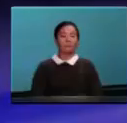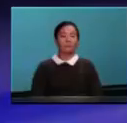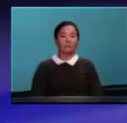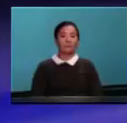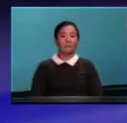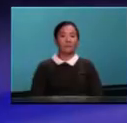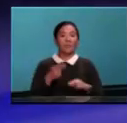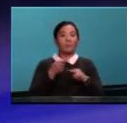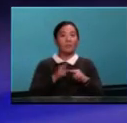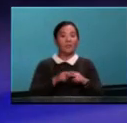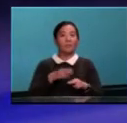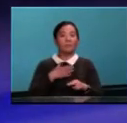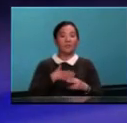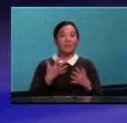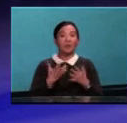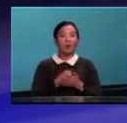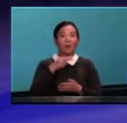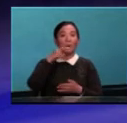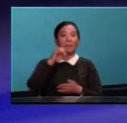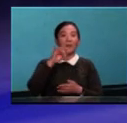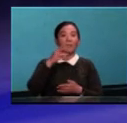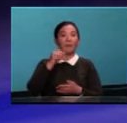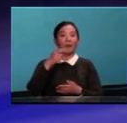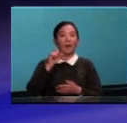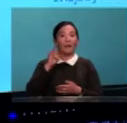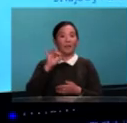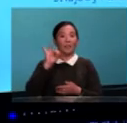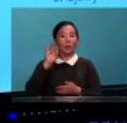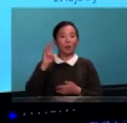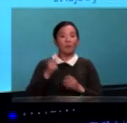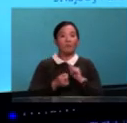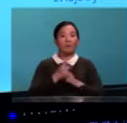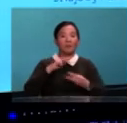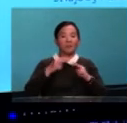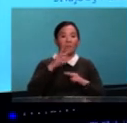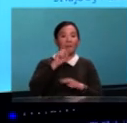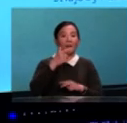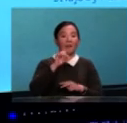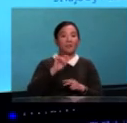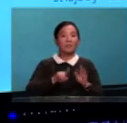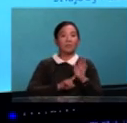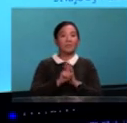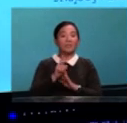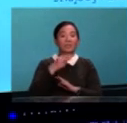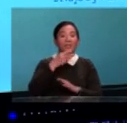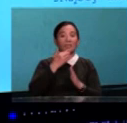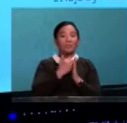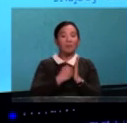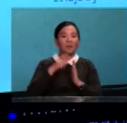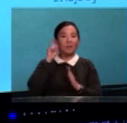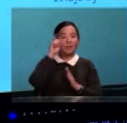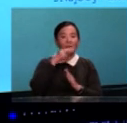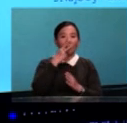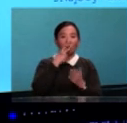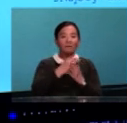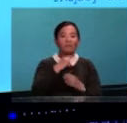нет. При этом мы находим, что перманганат ион превратился в оксид марганца и изменилась степень окисления. При этом обратите